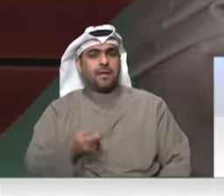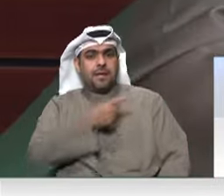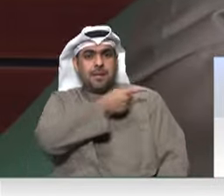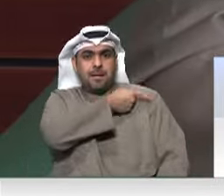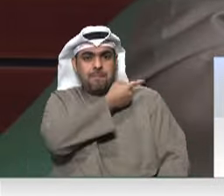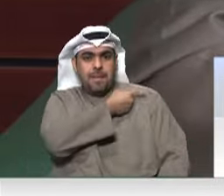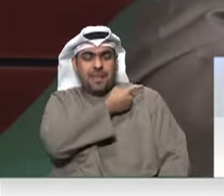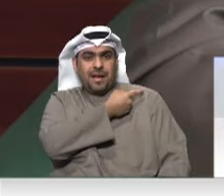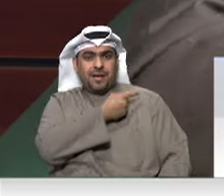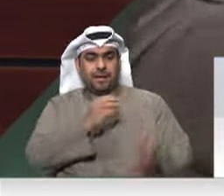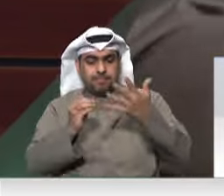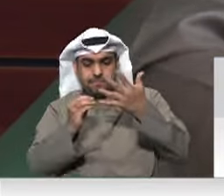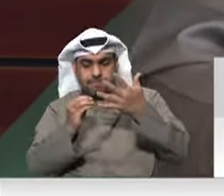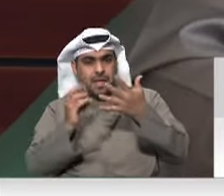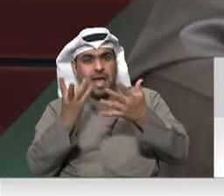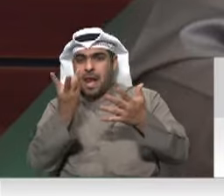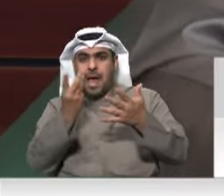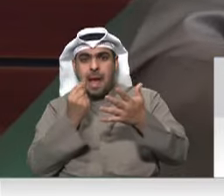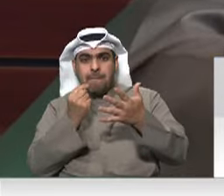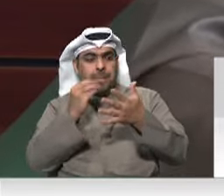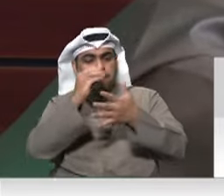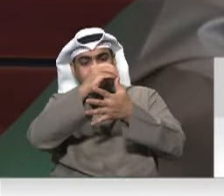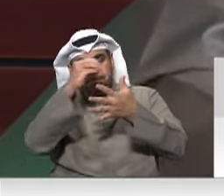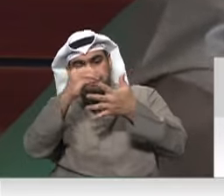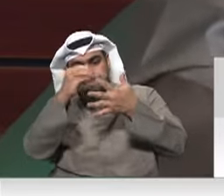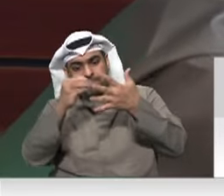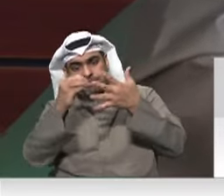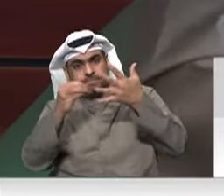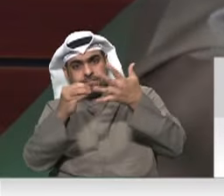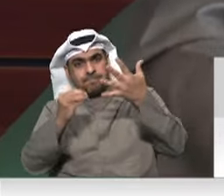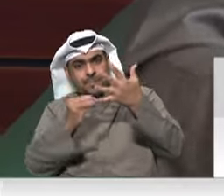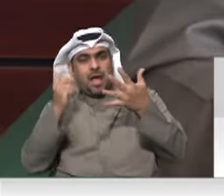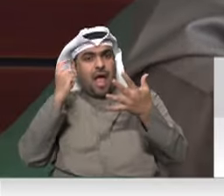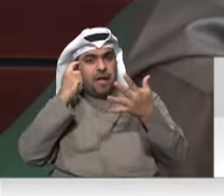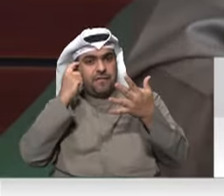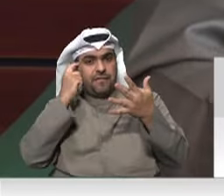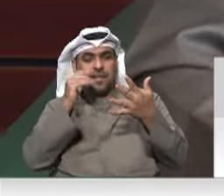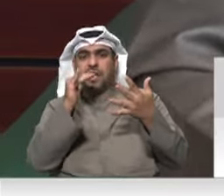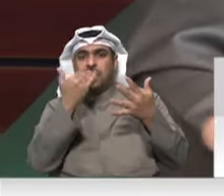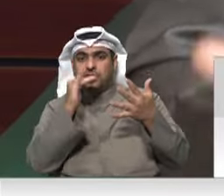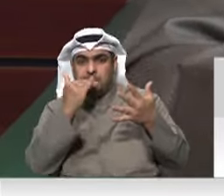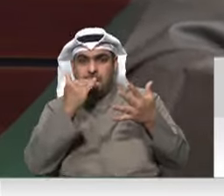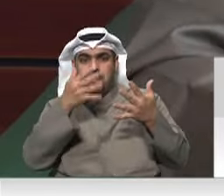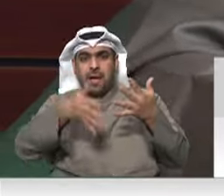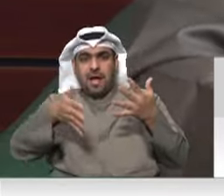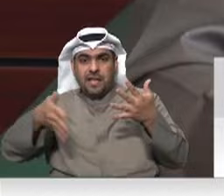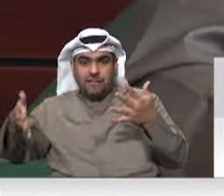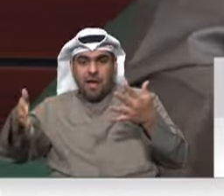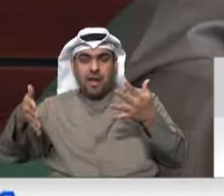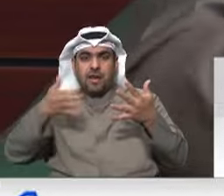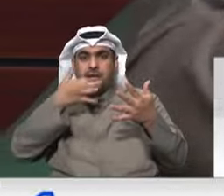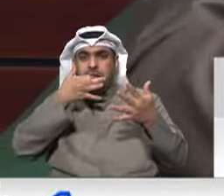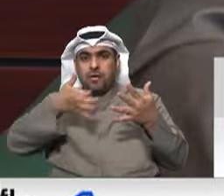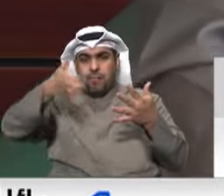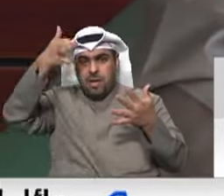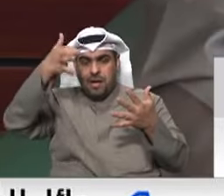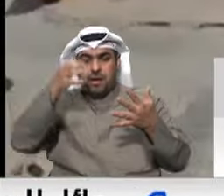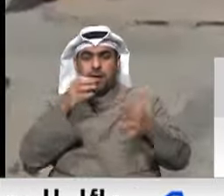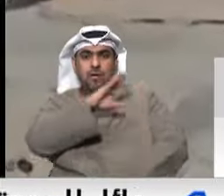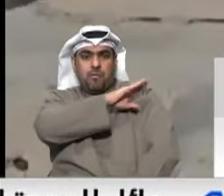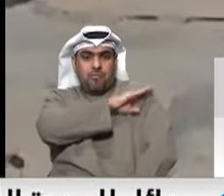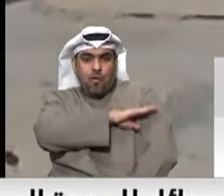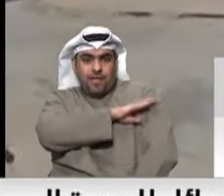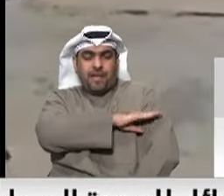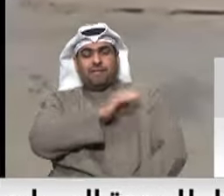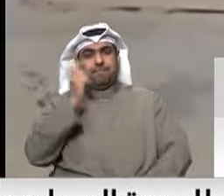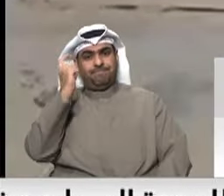المكونات ولهذا التعداد السكان يشتمل على العدد الاجمالي وجميع المكونات السكانيه